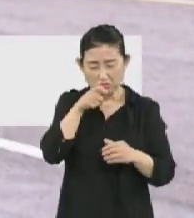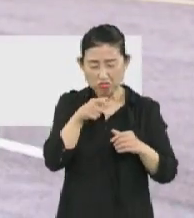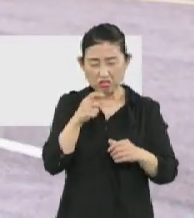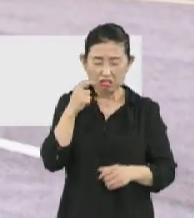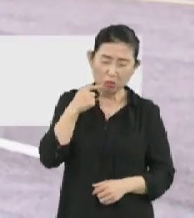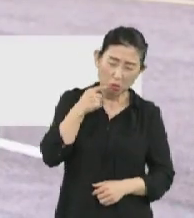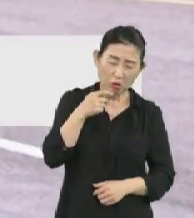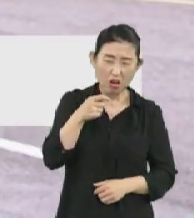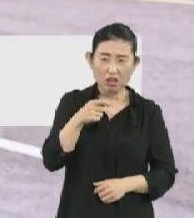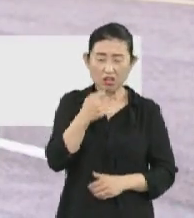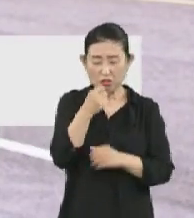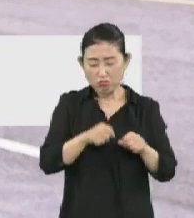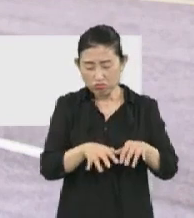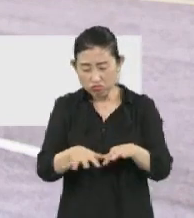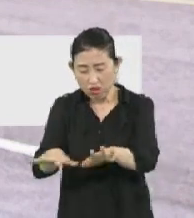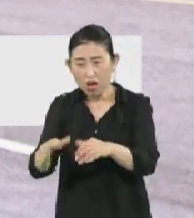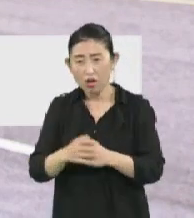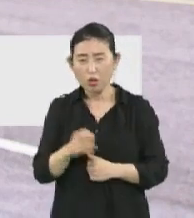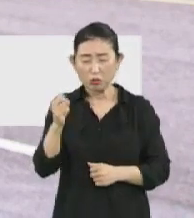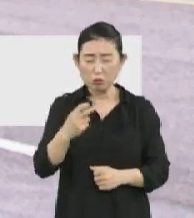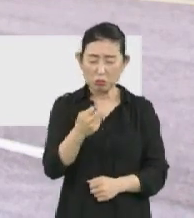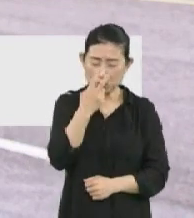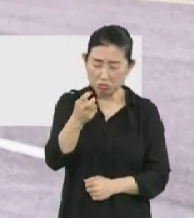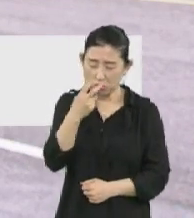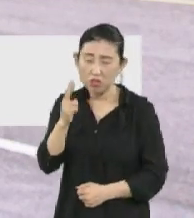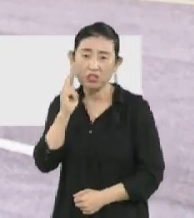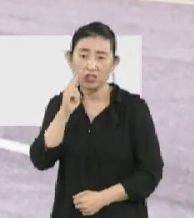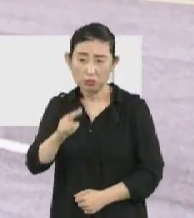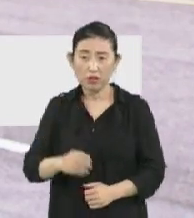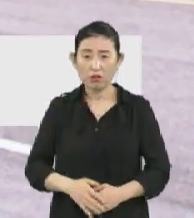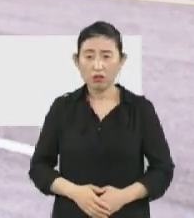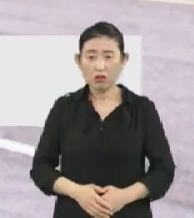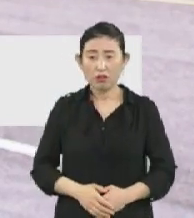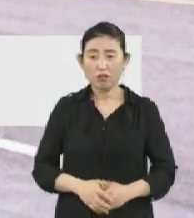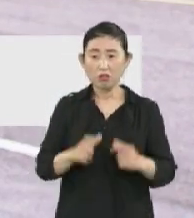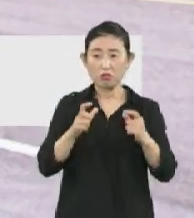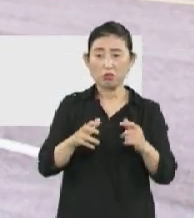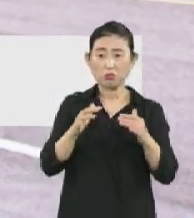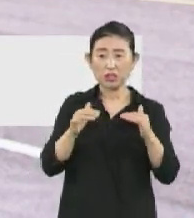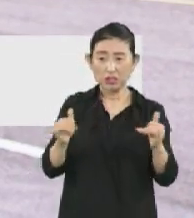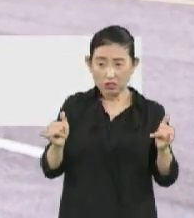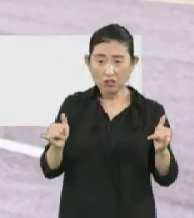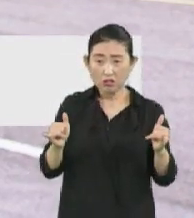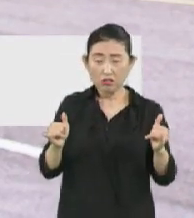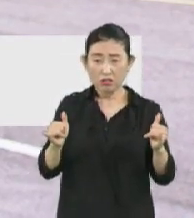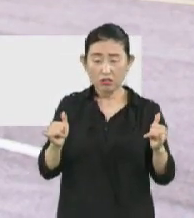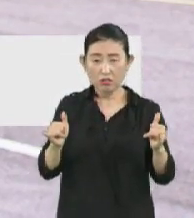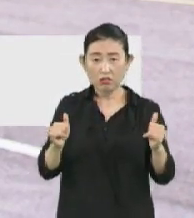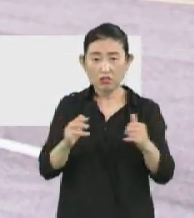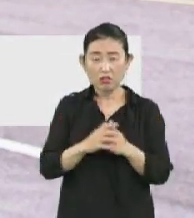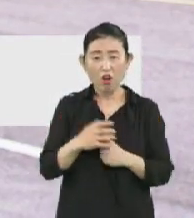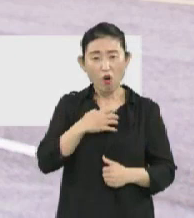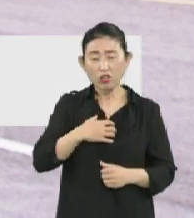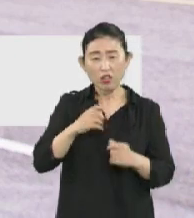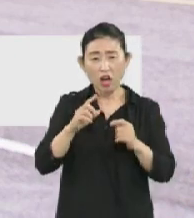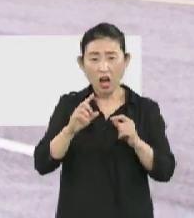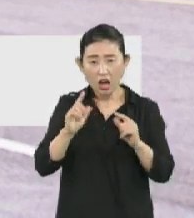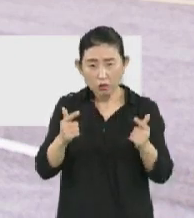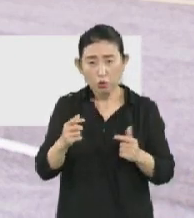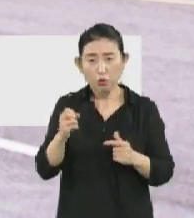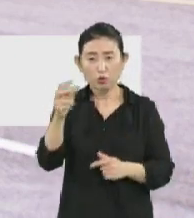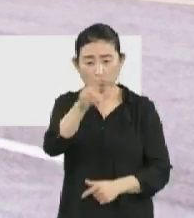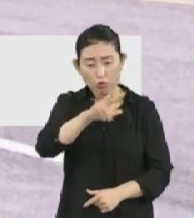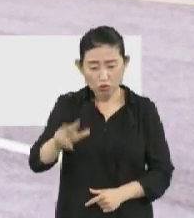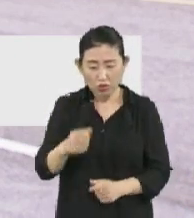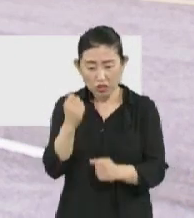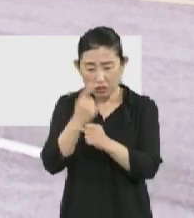심각하게 대두되는 것이 사실이고요. 그것이 그냥 단순히 주민들의 기후일 뿐만이 아니라 전국적으로도 침출수에 대한 악영향이나